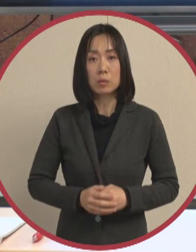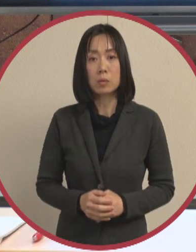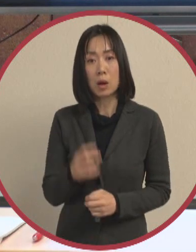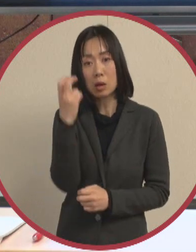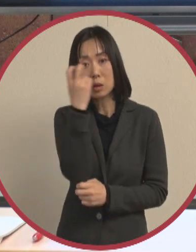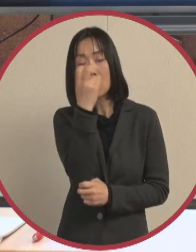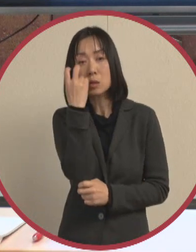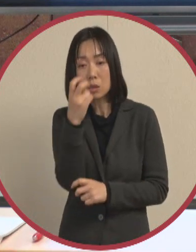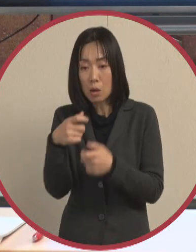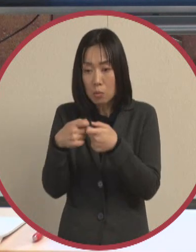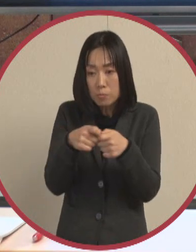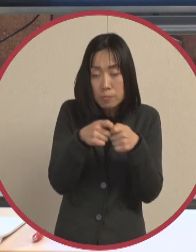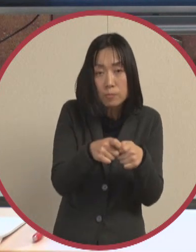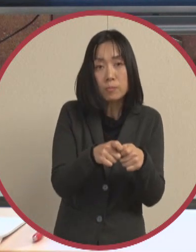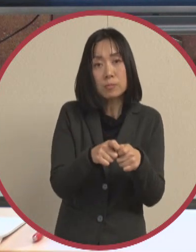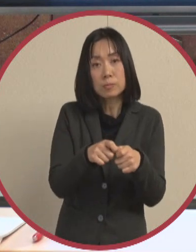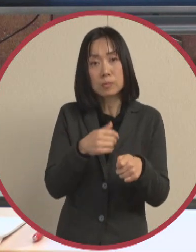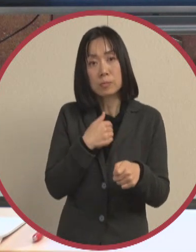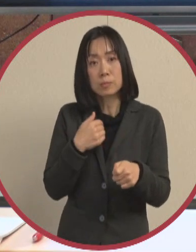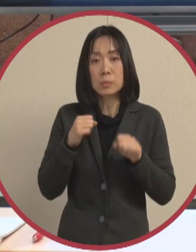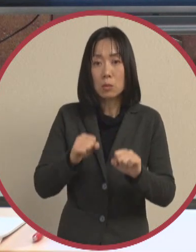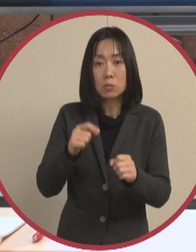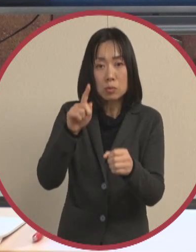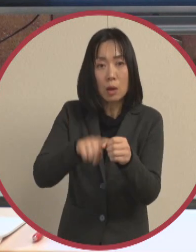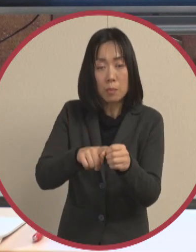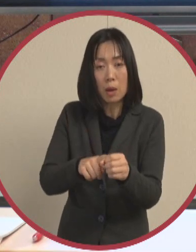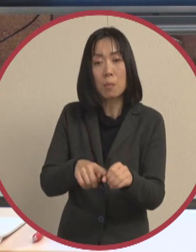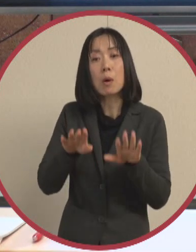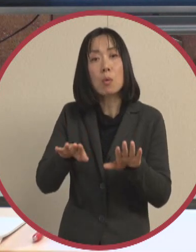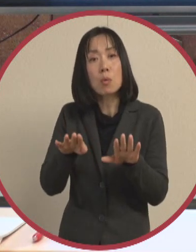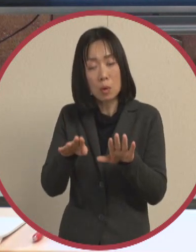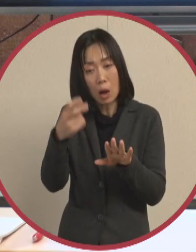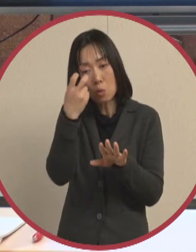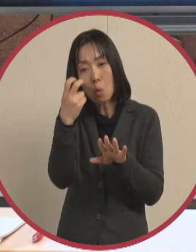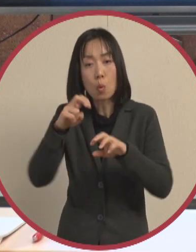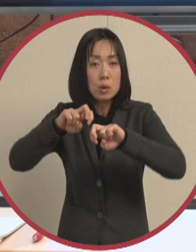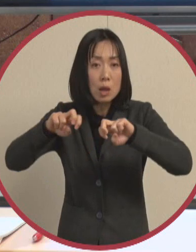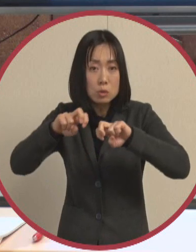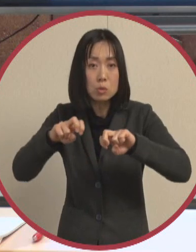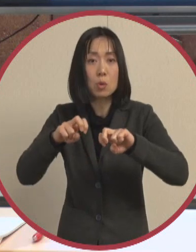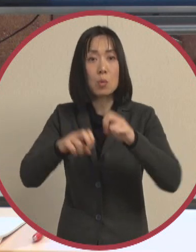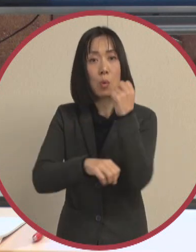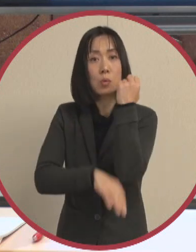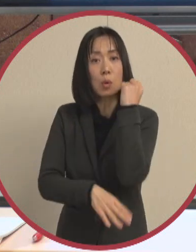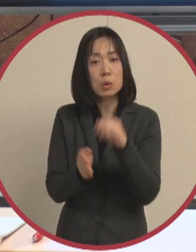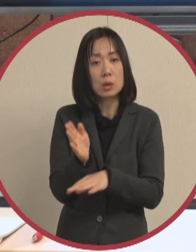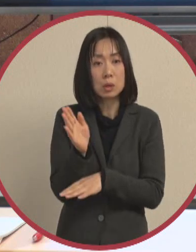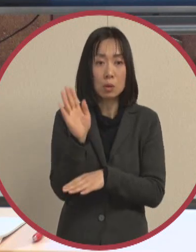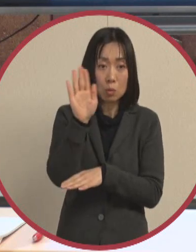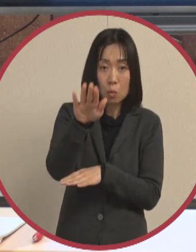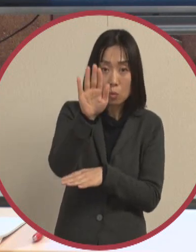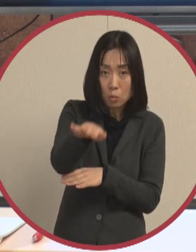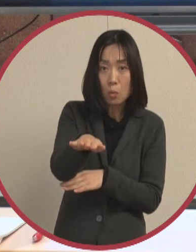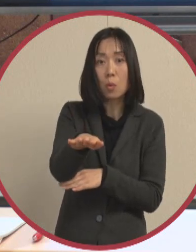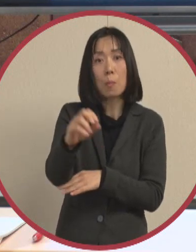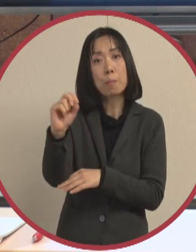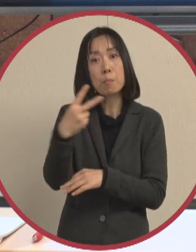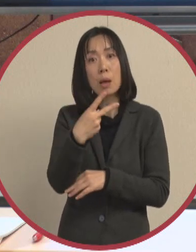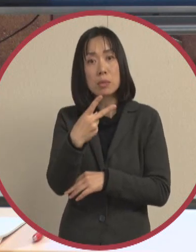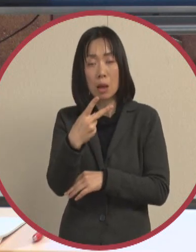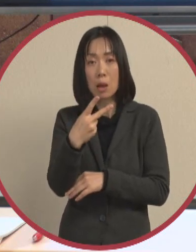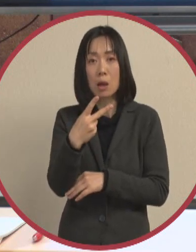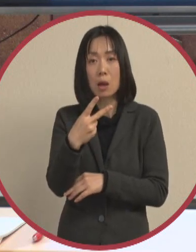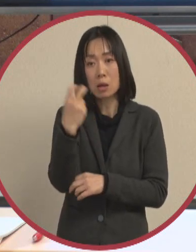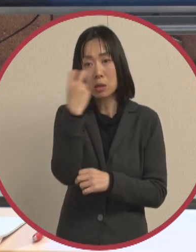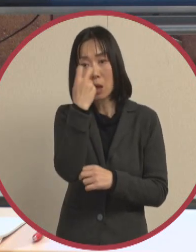めるための目的の検査での今回の検証を踏まえてですね、次回以降いざやらなければいけないような状況にな